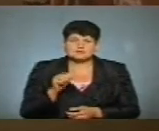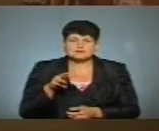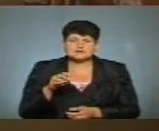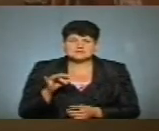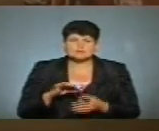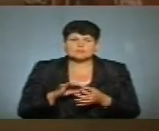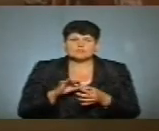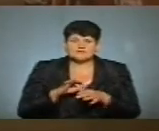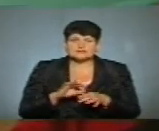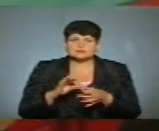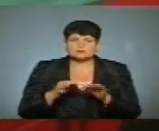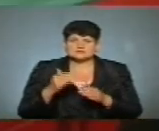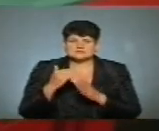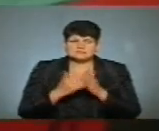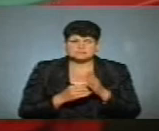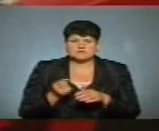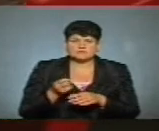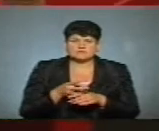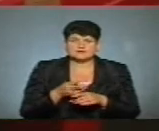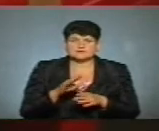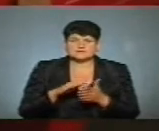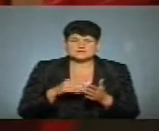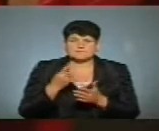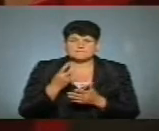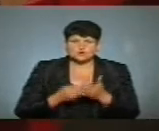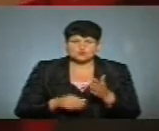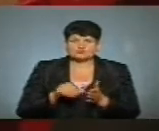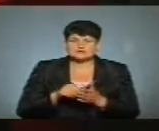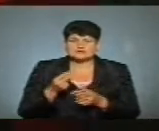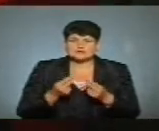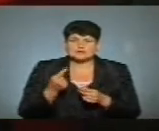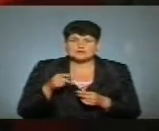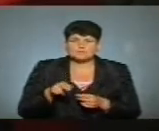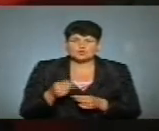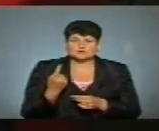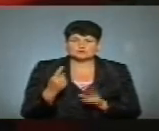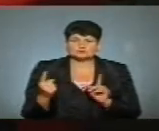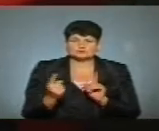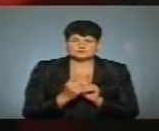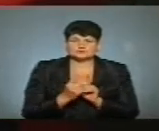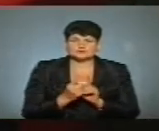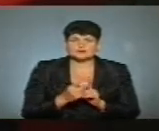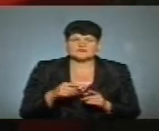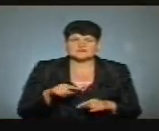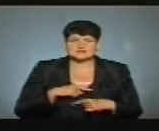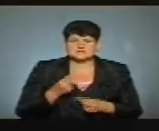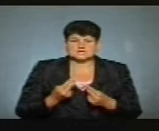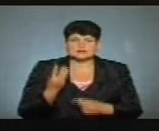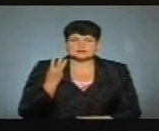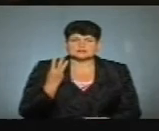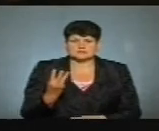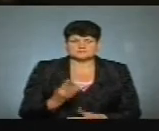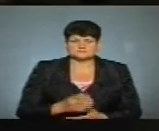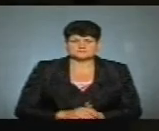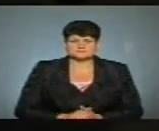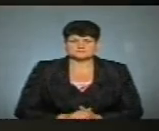за олімпійською системою – вибування після програшу. Учасники грали по одній партії, фіналісти зіграли 3. Тарас Бурак,